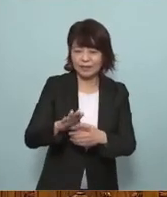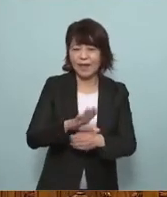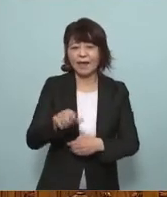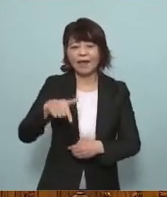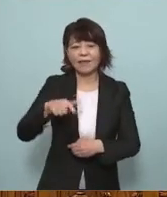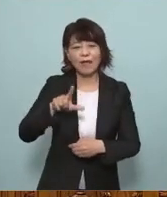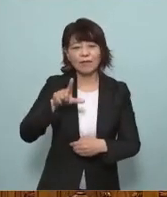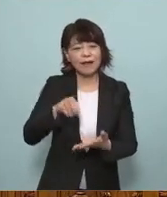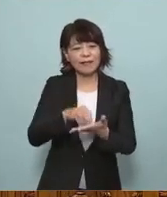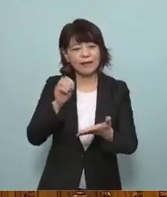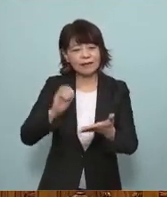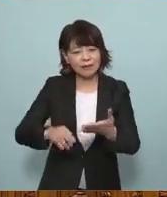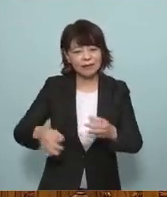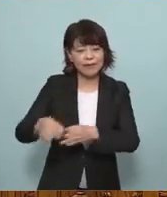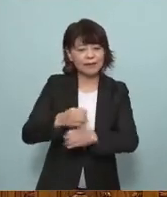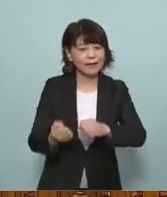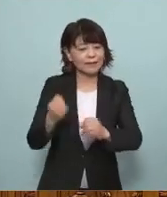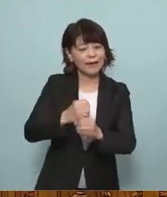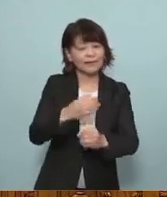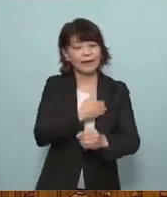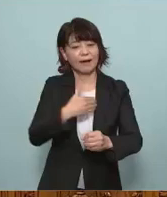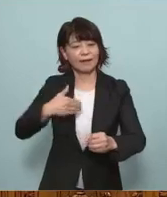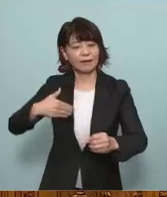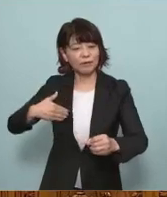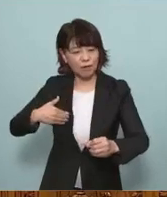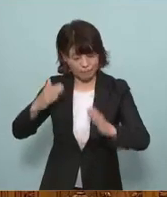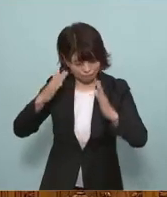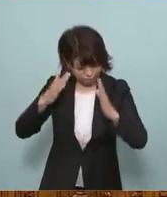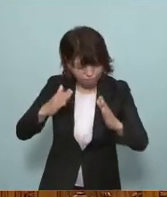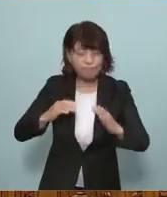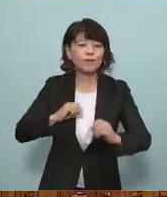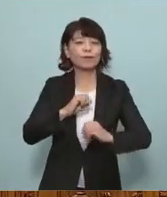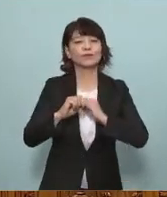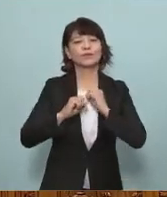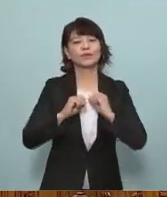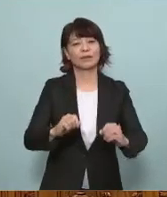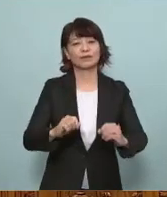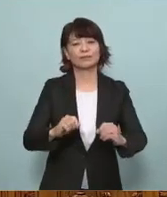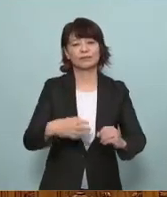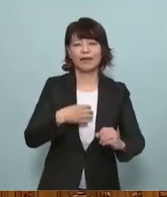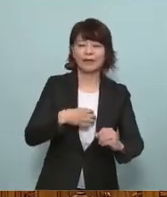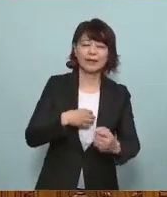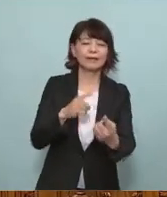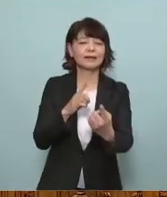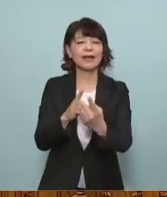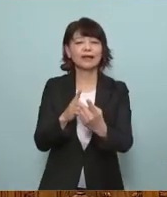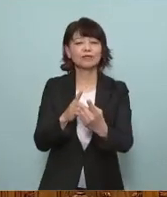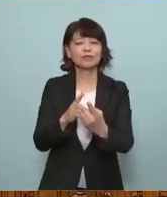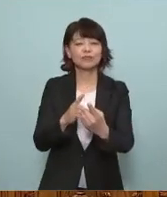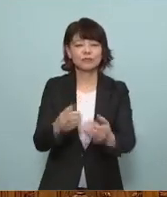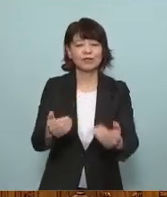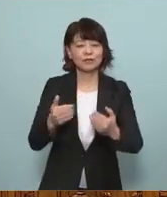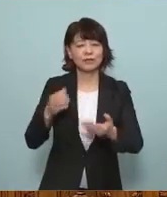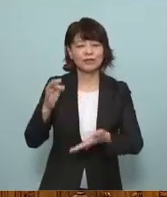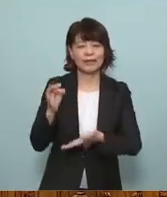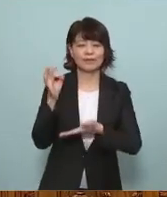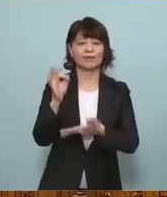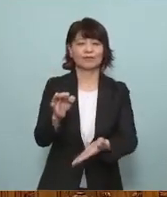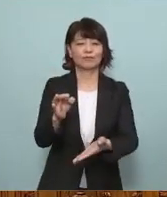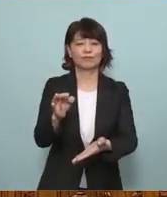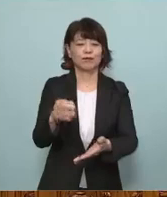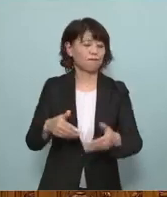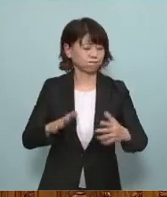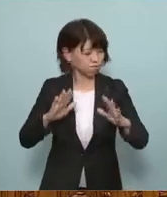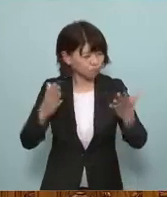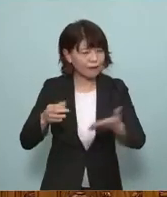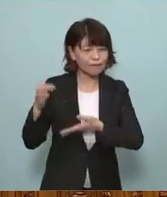が実現できるよう、全力で取り組んでまいります。危機に対する必要な財政支出は躊躇なく行